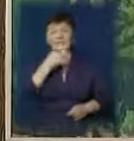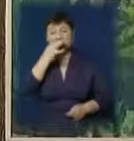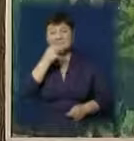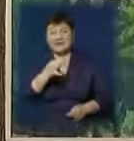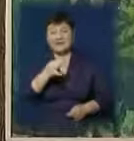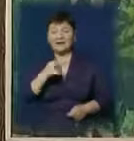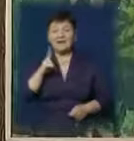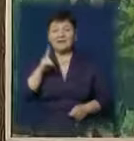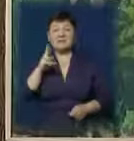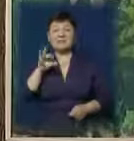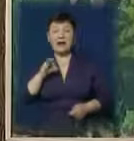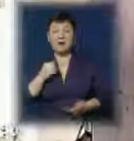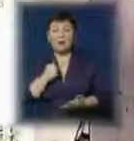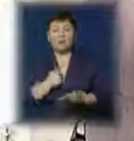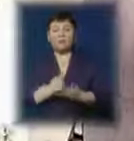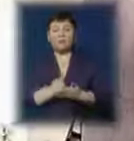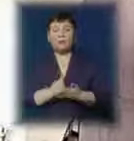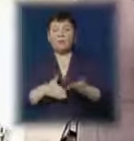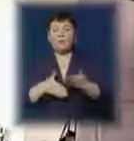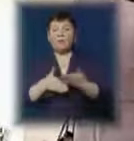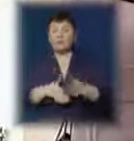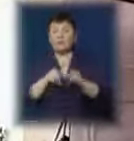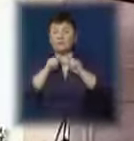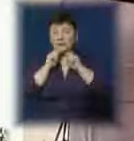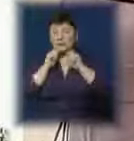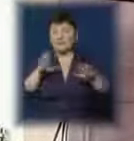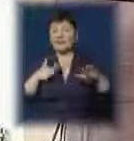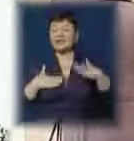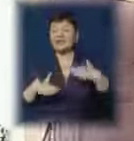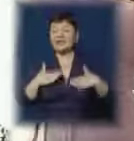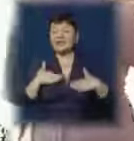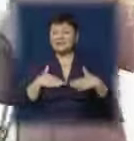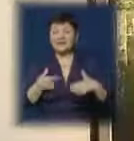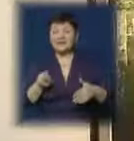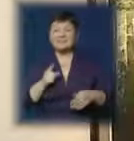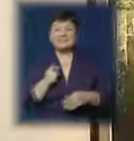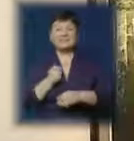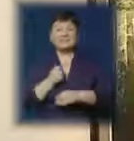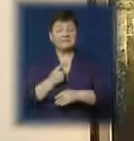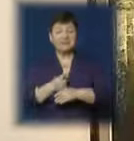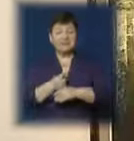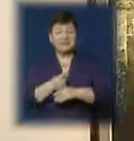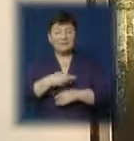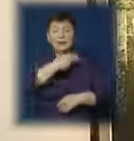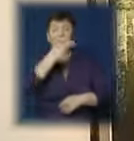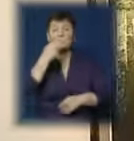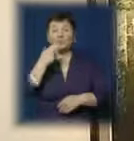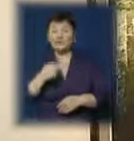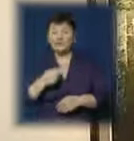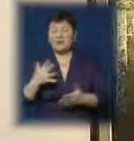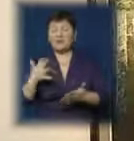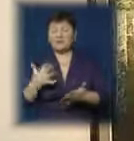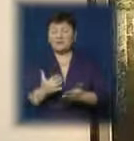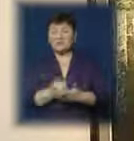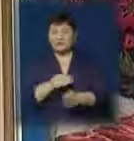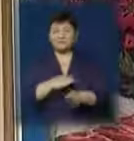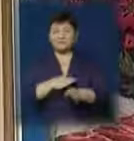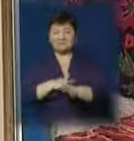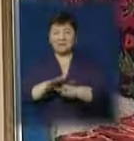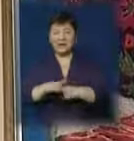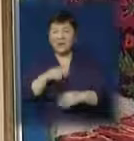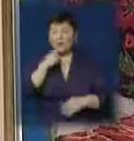виставка переслідує головну мету – дарувати людям радість. Із цим завданням крайові митці успішно впоралися,